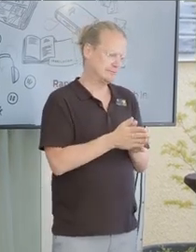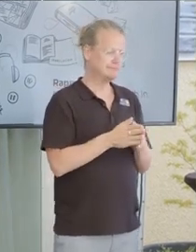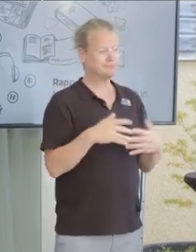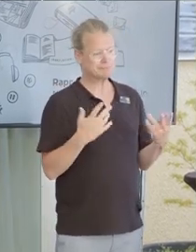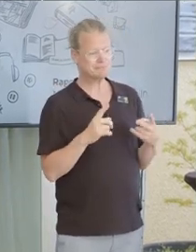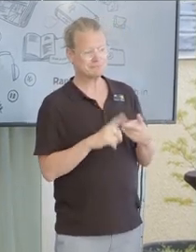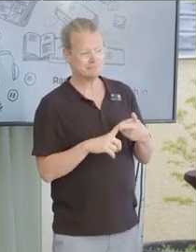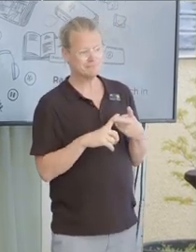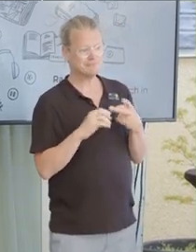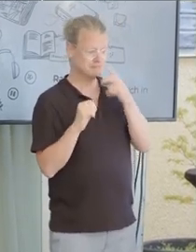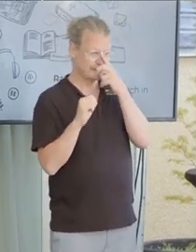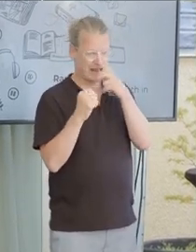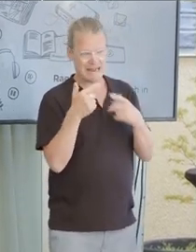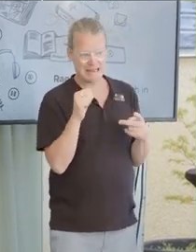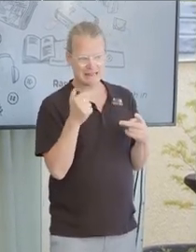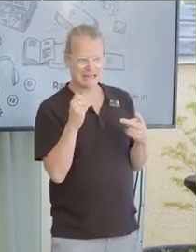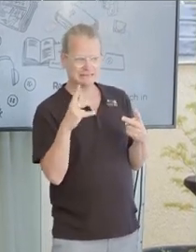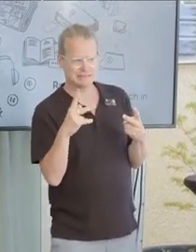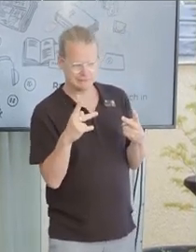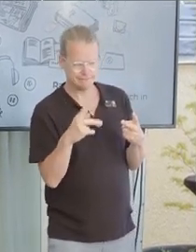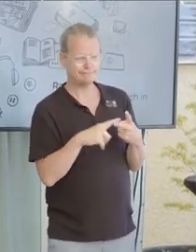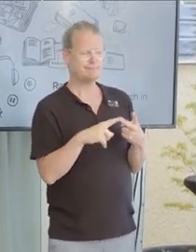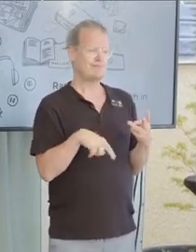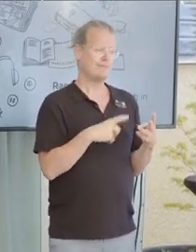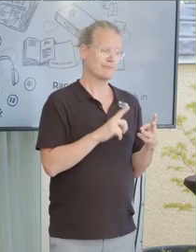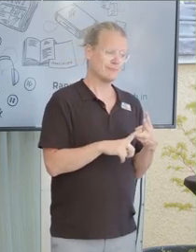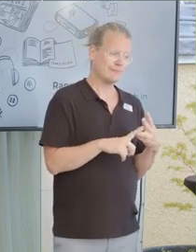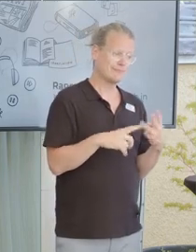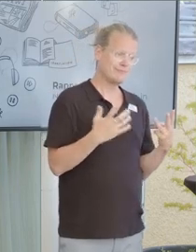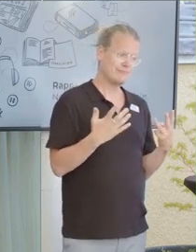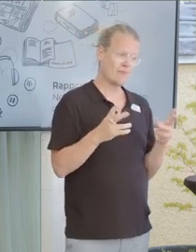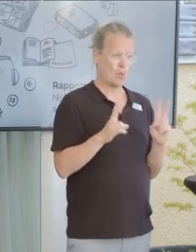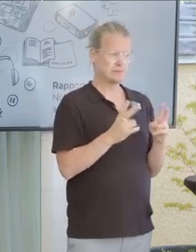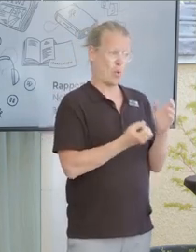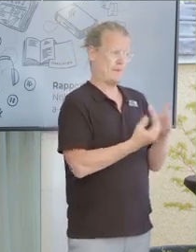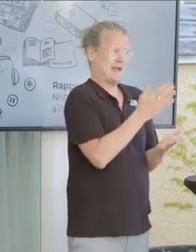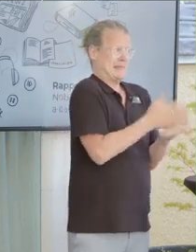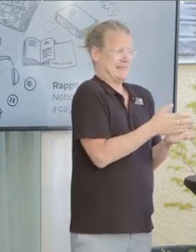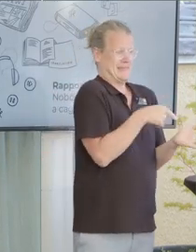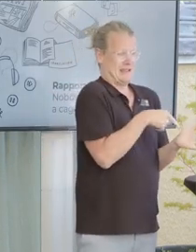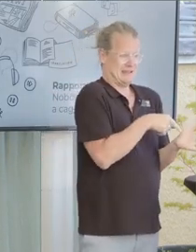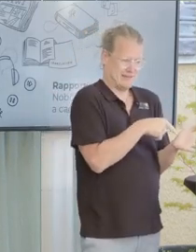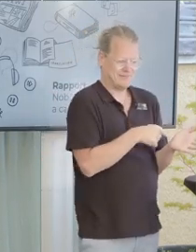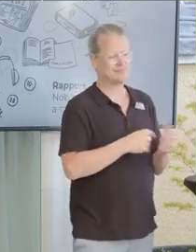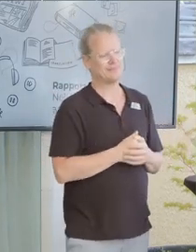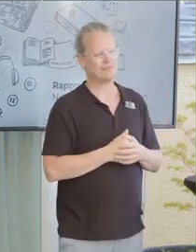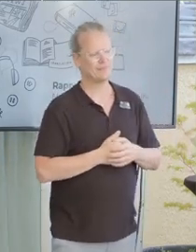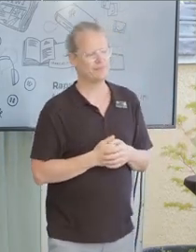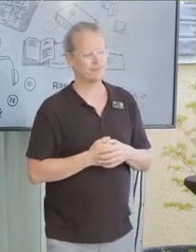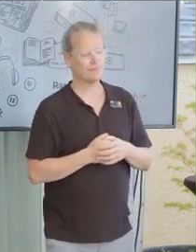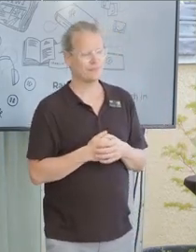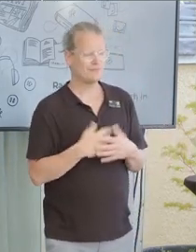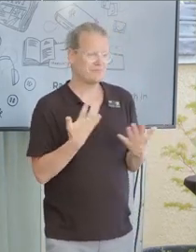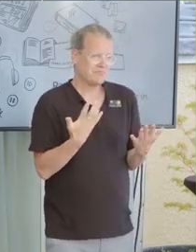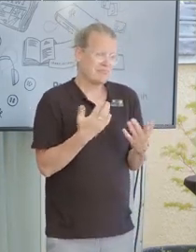många lyfter också upphovsrätten exempelvis som en utmaning. För att så, man vill ju kanske ofta beforska aktuellt nyskapat